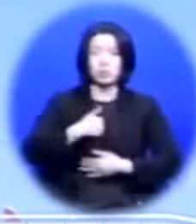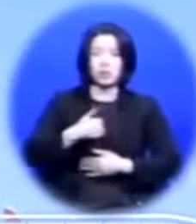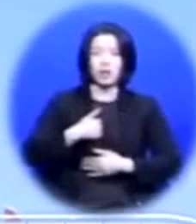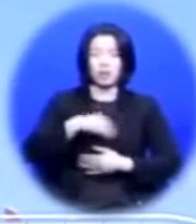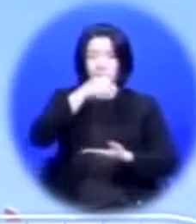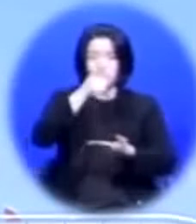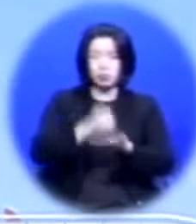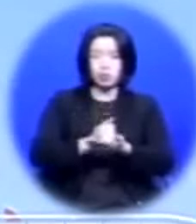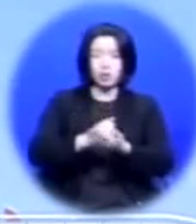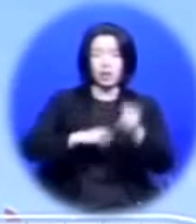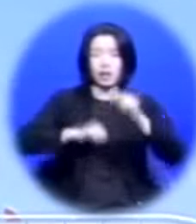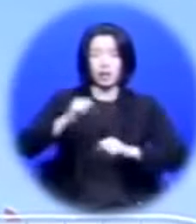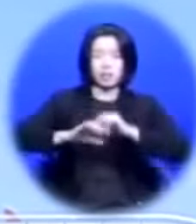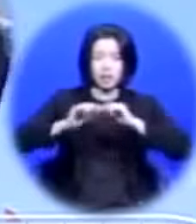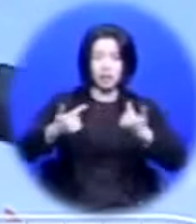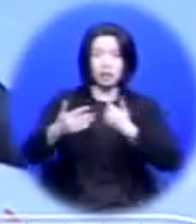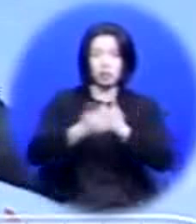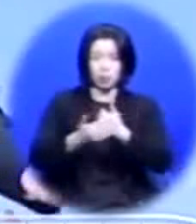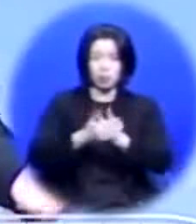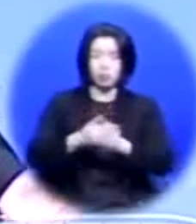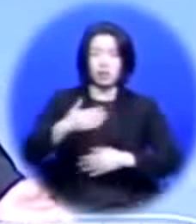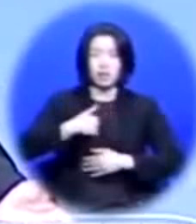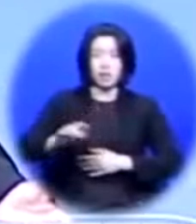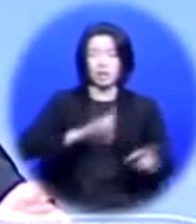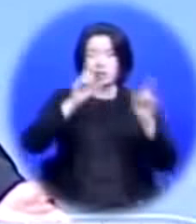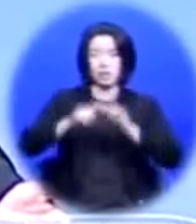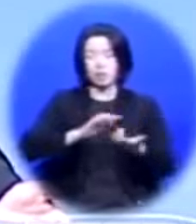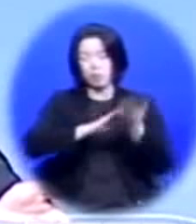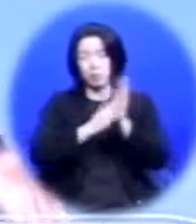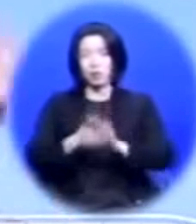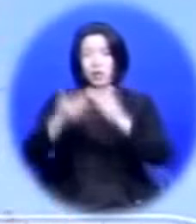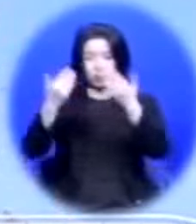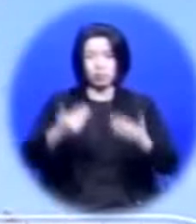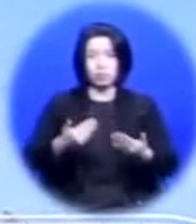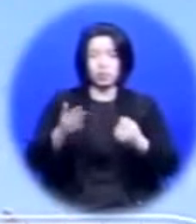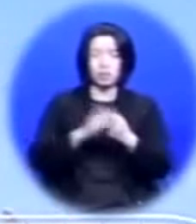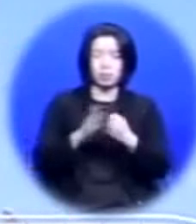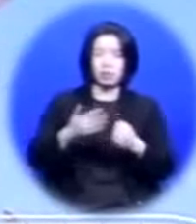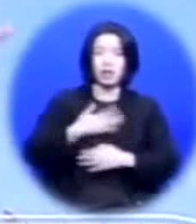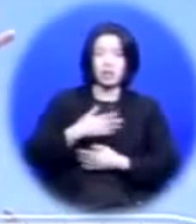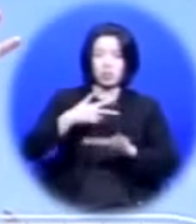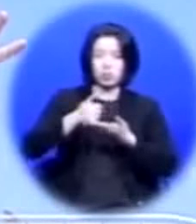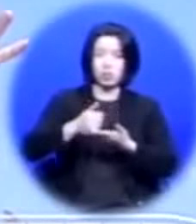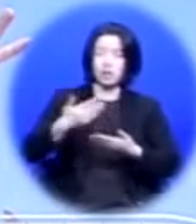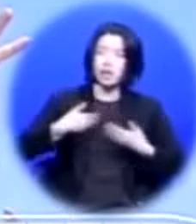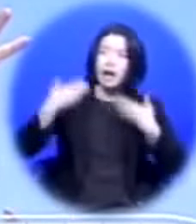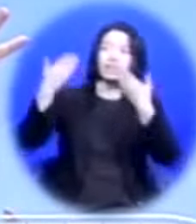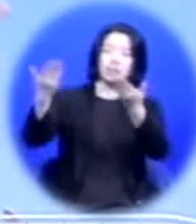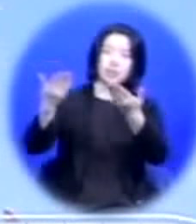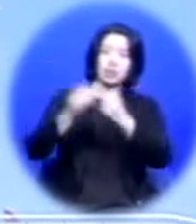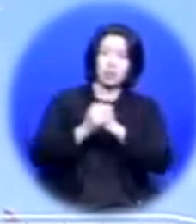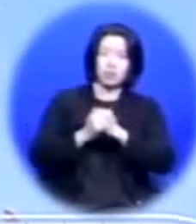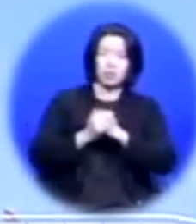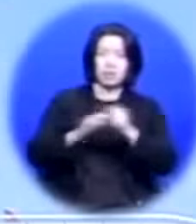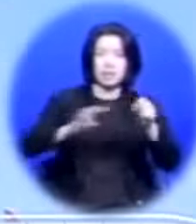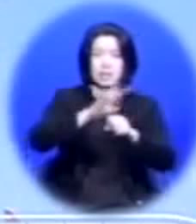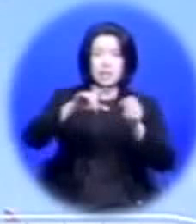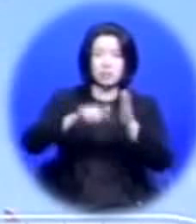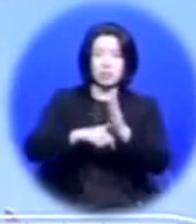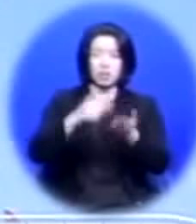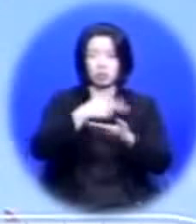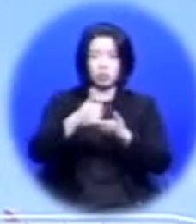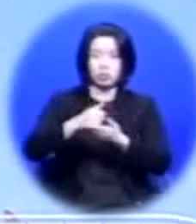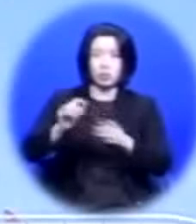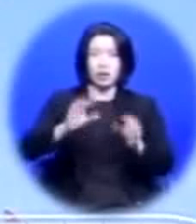죄 안 짓게 만들고 주님이 나의 삶을 변화시키신 다니 내가 주님께 나를 드릴테니 24시간 주님